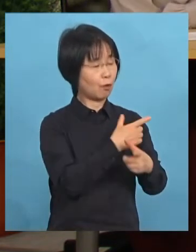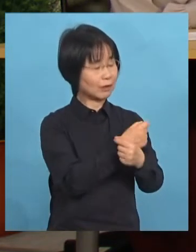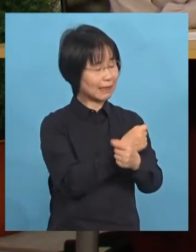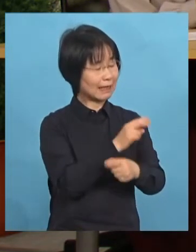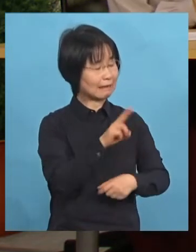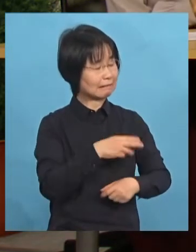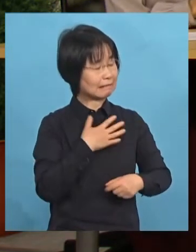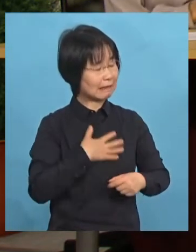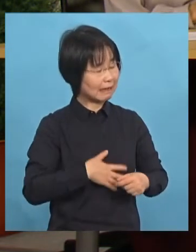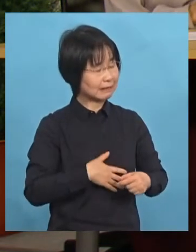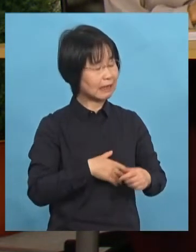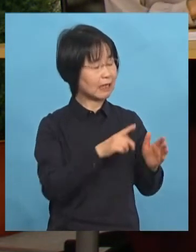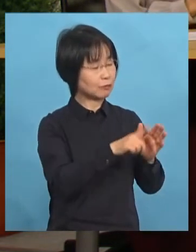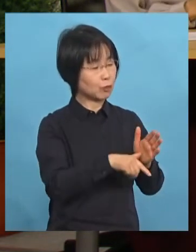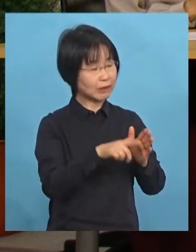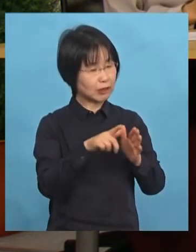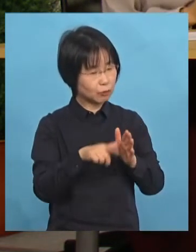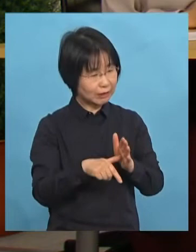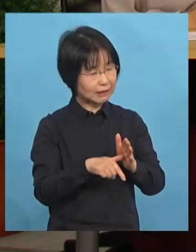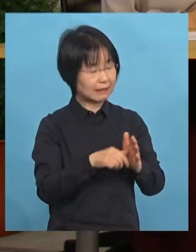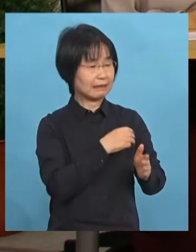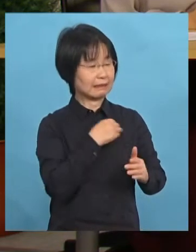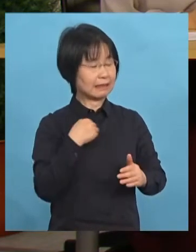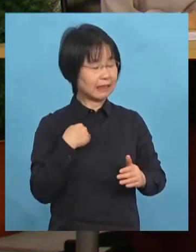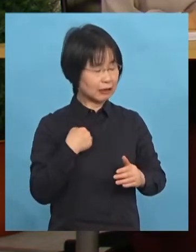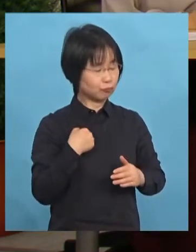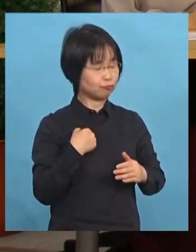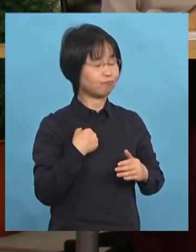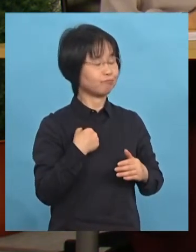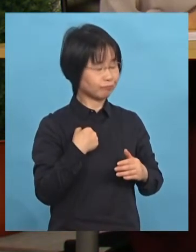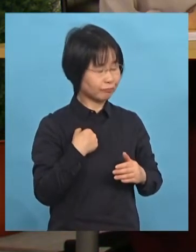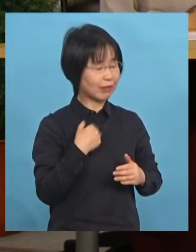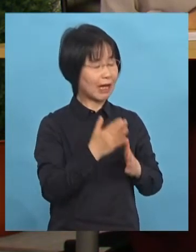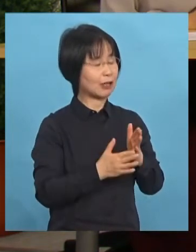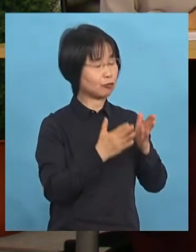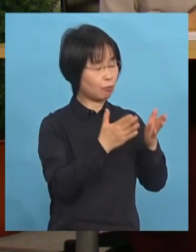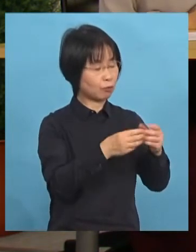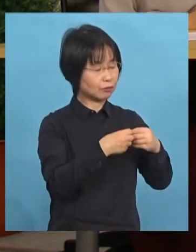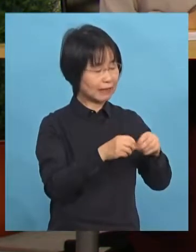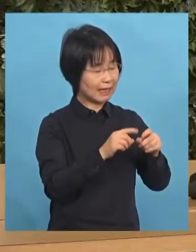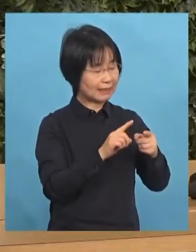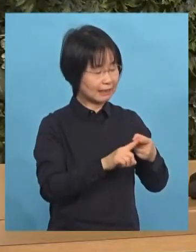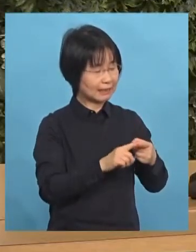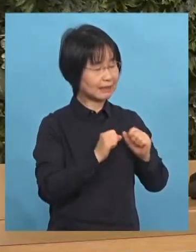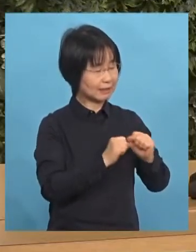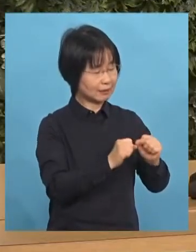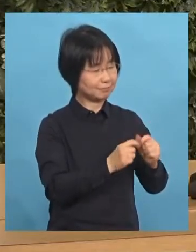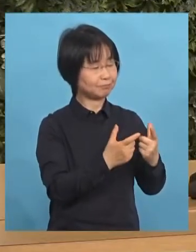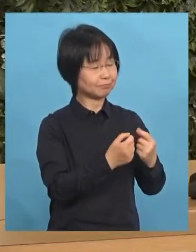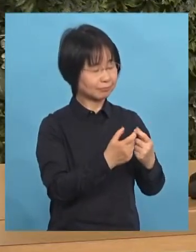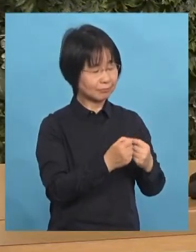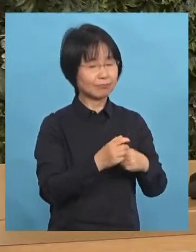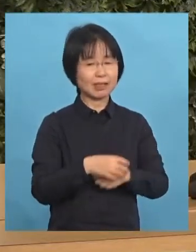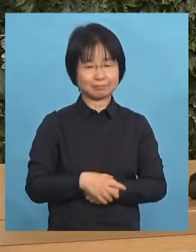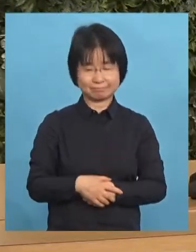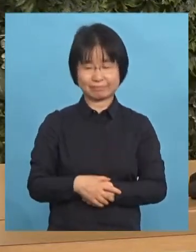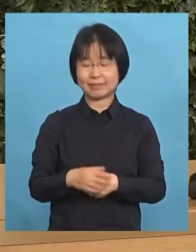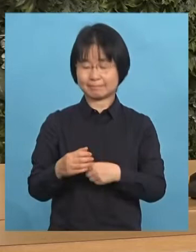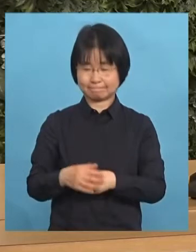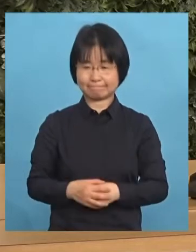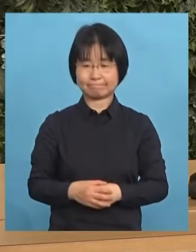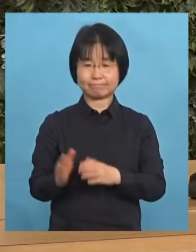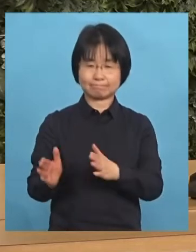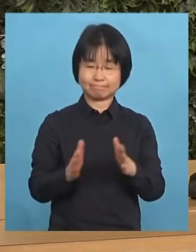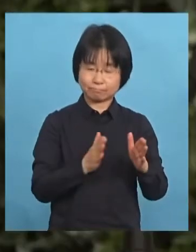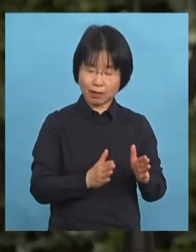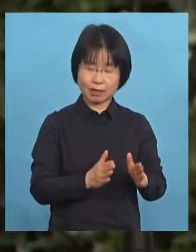時々にできる配慮を具体的に実践することなんですね。 はい、その通りです。話は変わりますが、